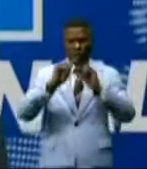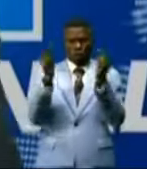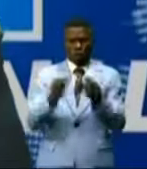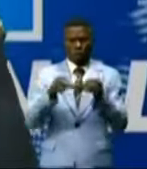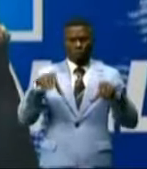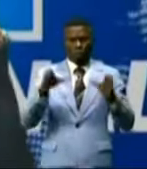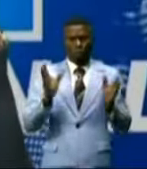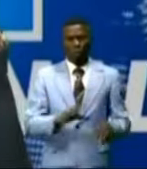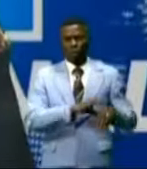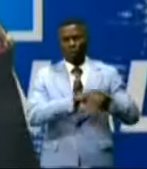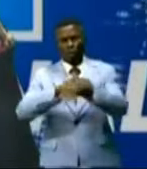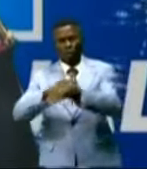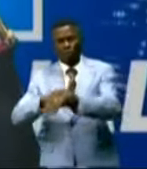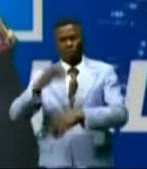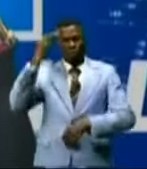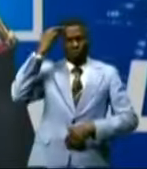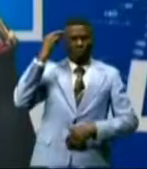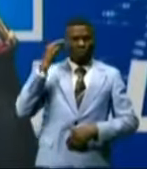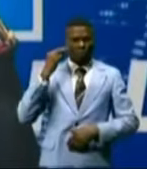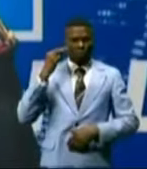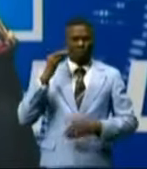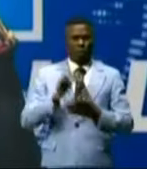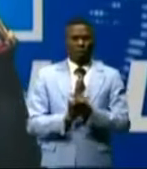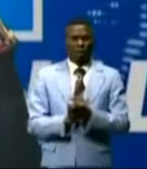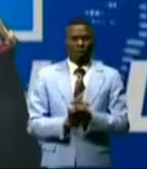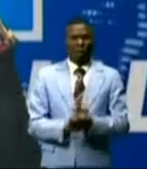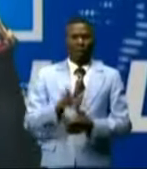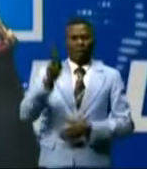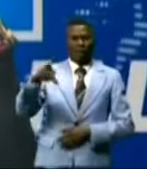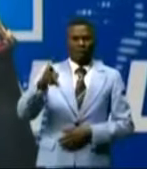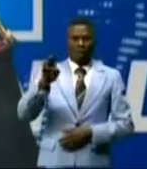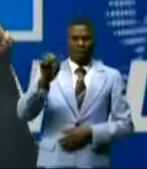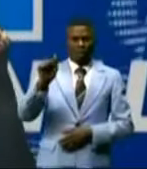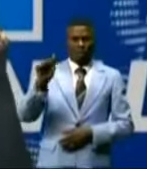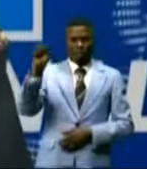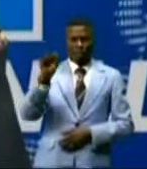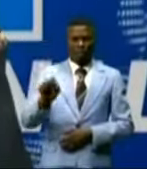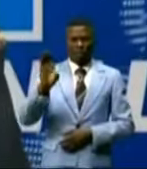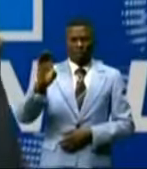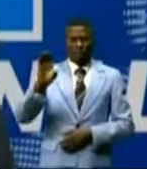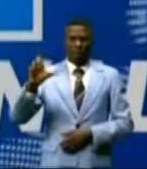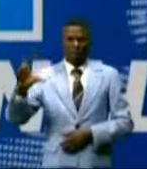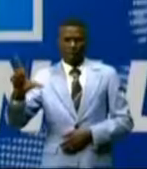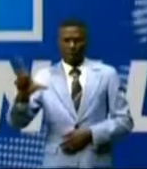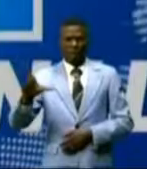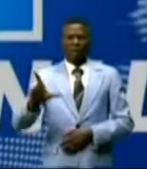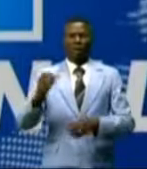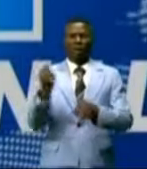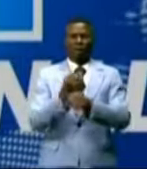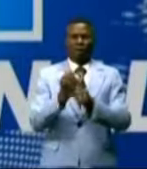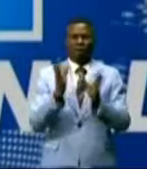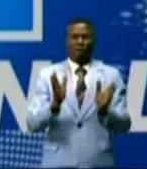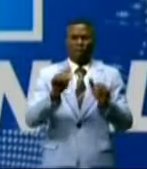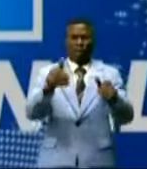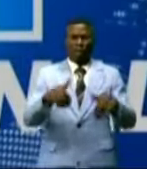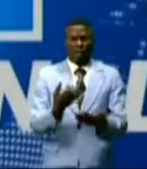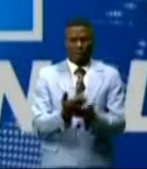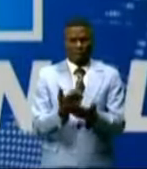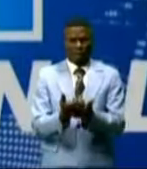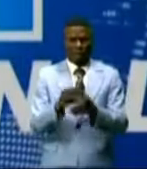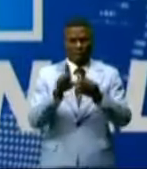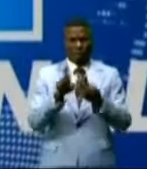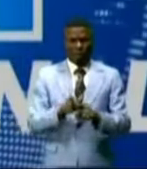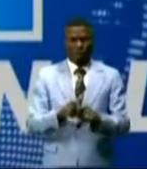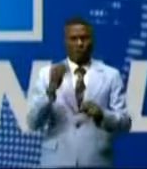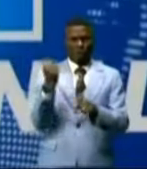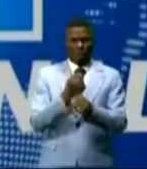congolaise conduite par l'honorable Aimé Pascal Mongo était composé essentiellement des opérateurs économiques et a également effectué une